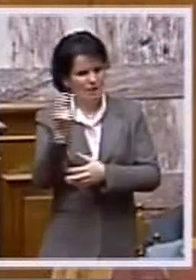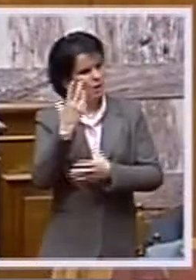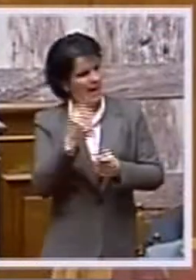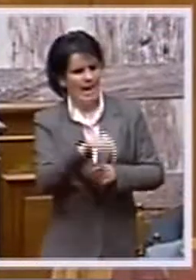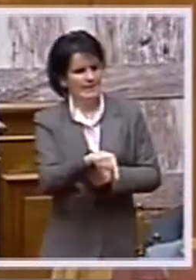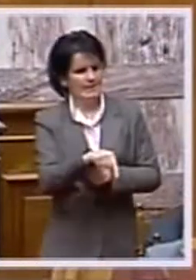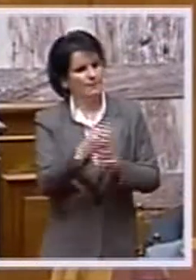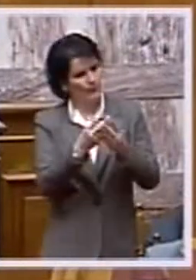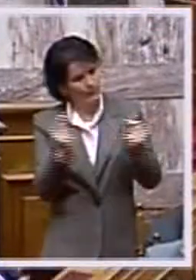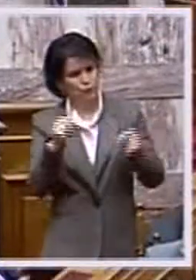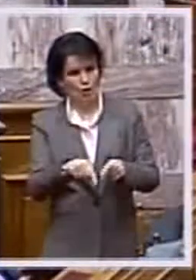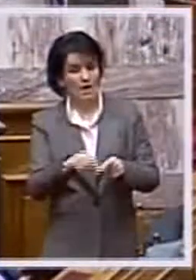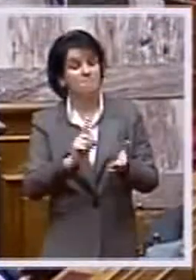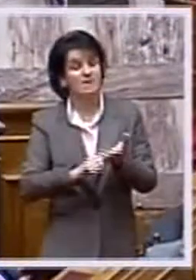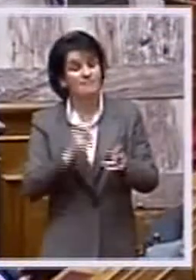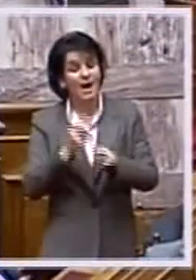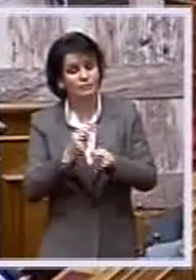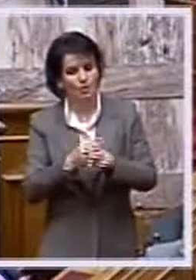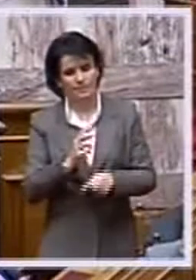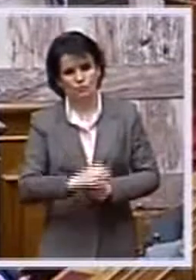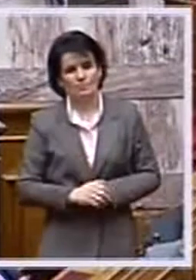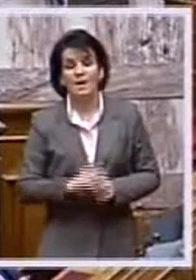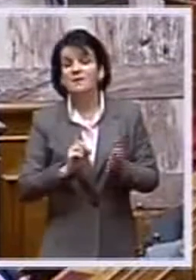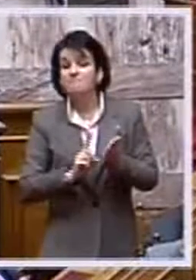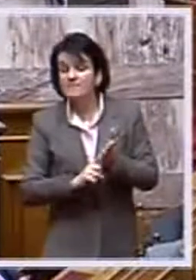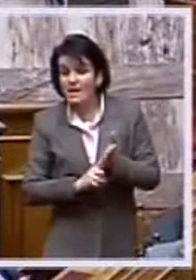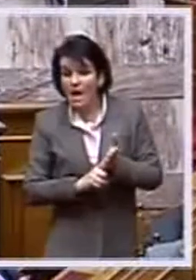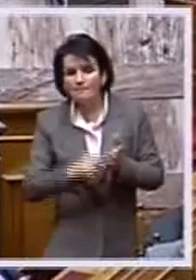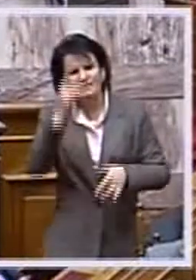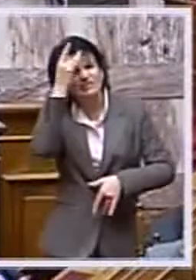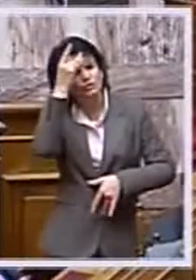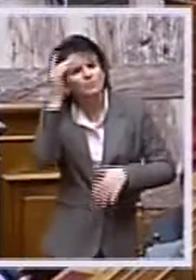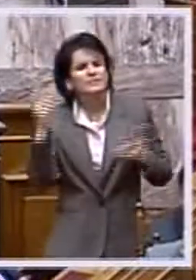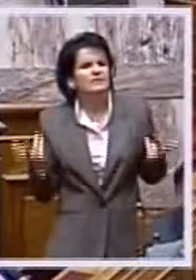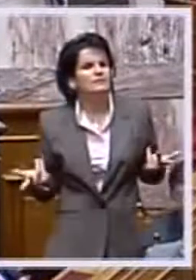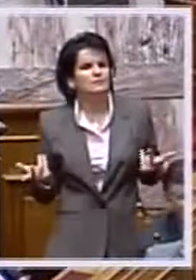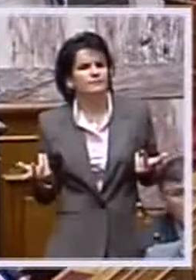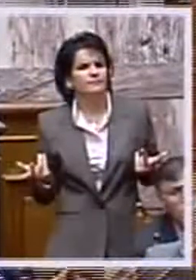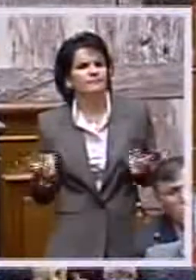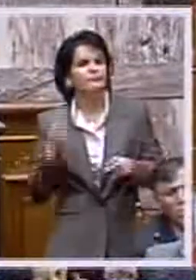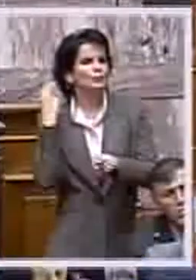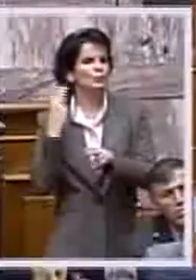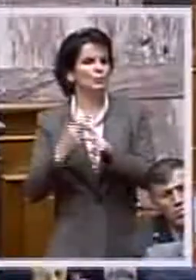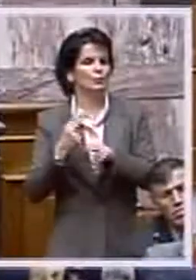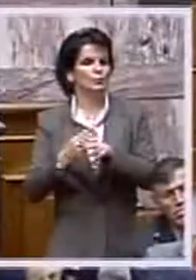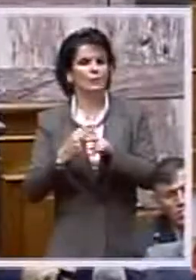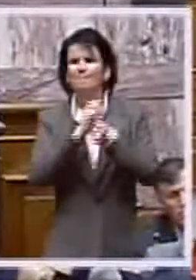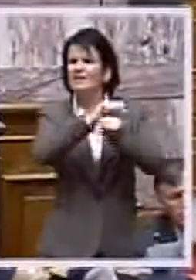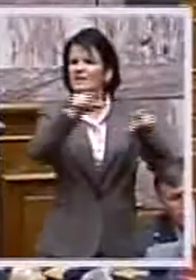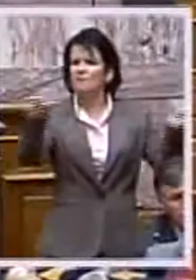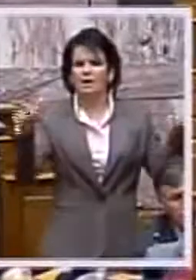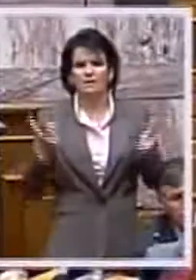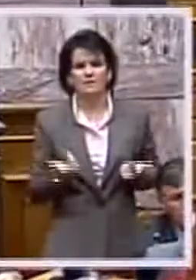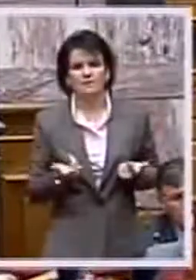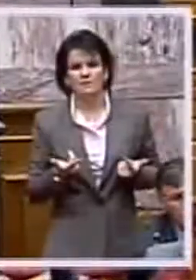αυτό το εφαλτήριο οφείλουμε να το αξιοποιήσουμε. Οφείλουμε να συνειδητοποιήσουμε τη σπουδαιότητα των μηνυμάτων